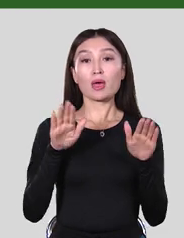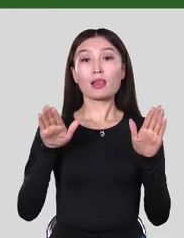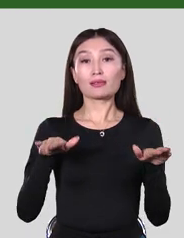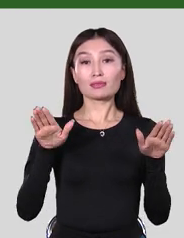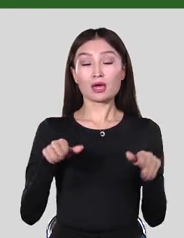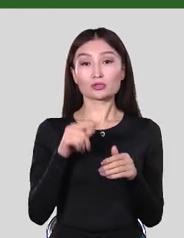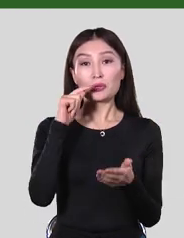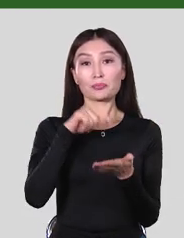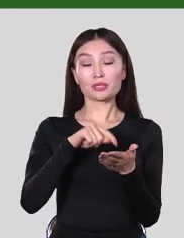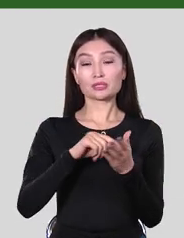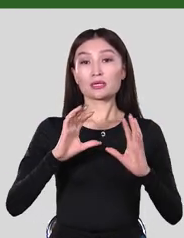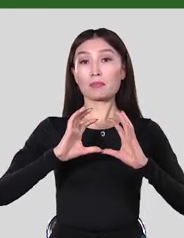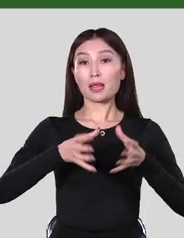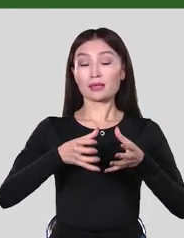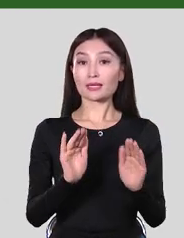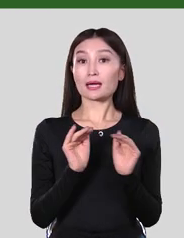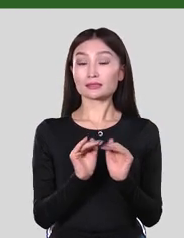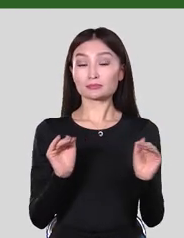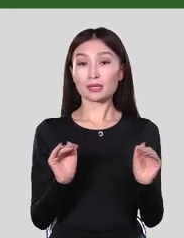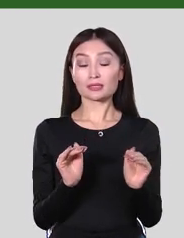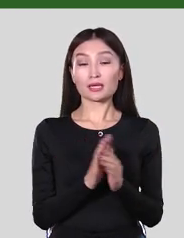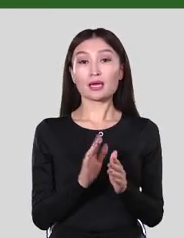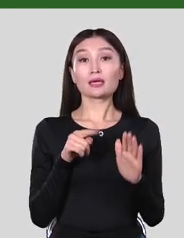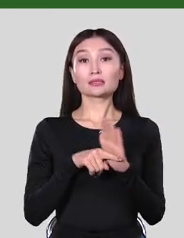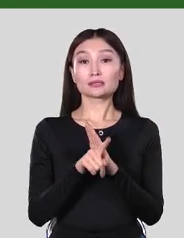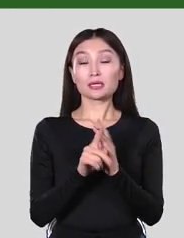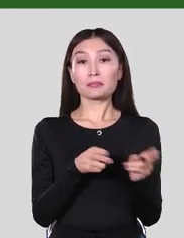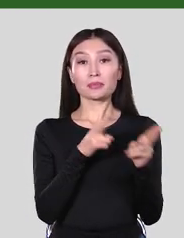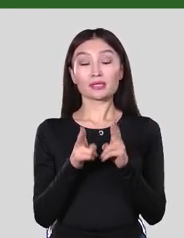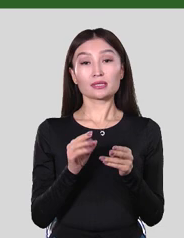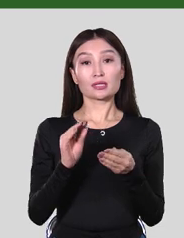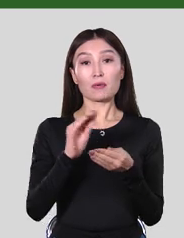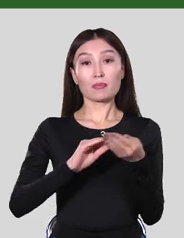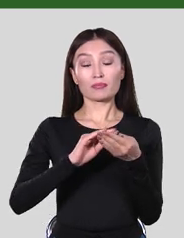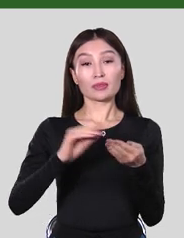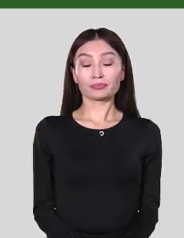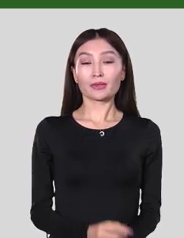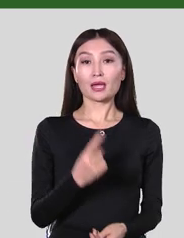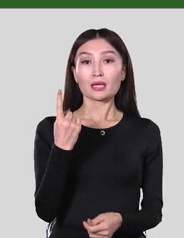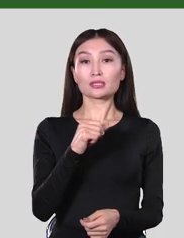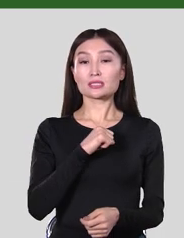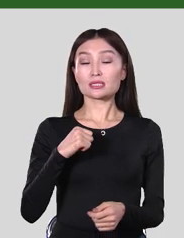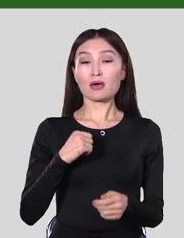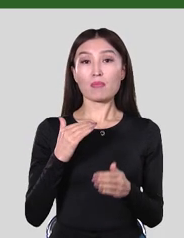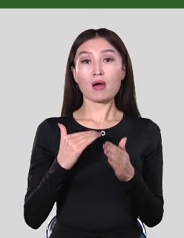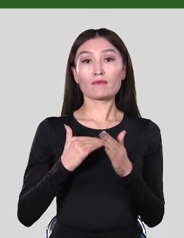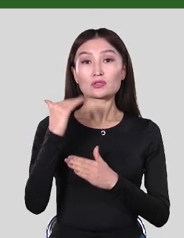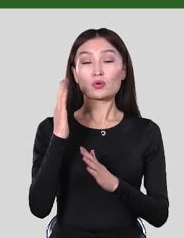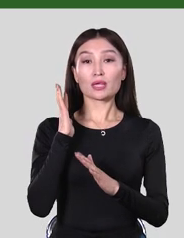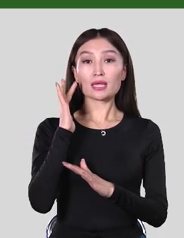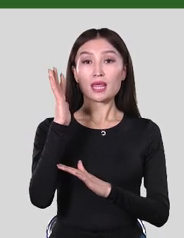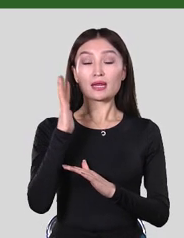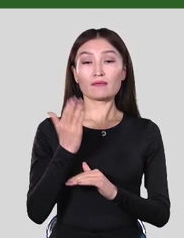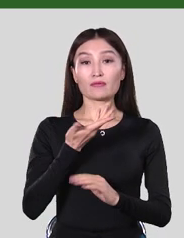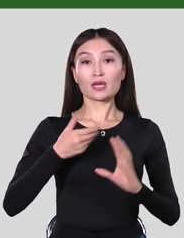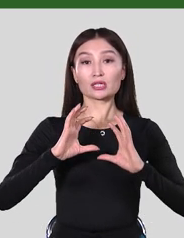летающая птица планеты. Итак, ребята, настало время перейти к закреплению. Одно из самых высоких деревьев на